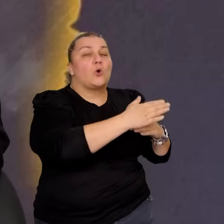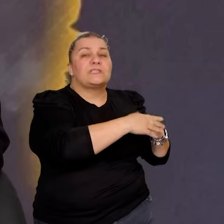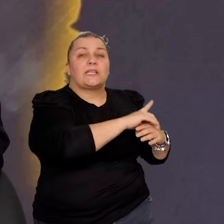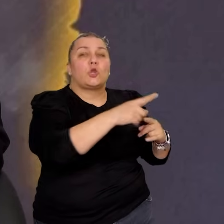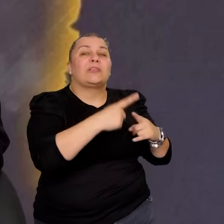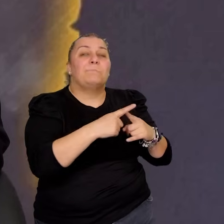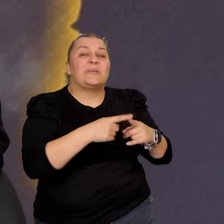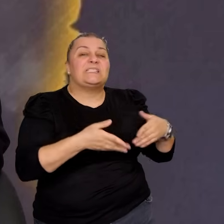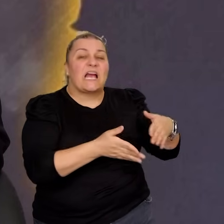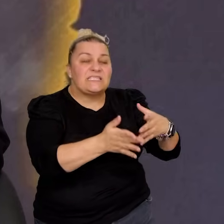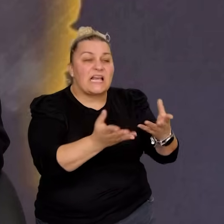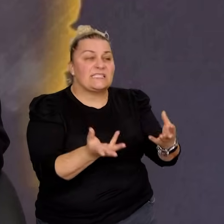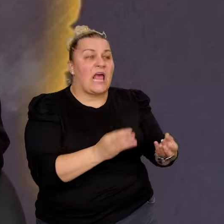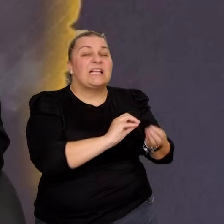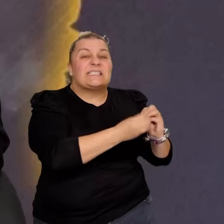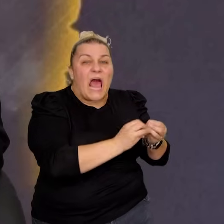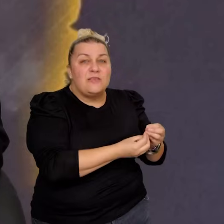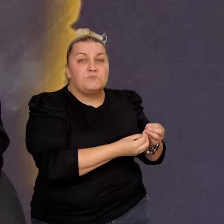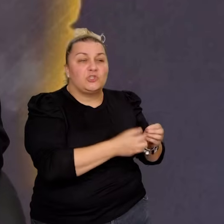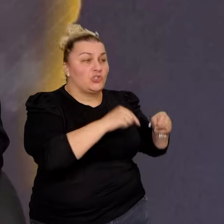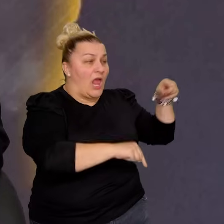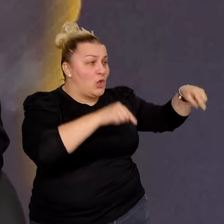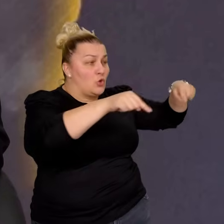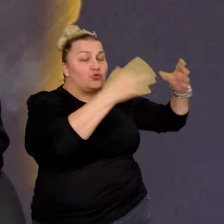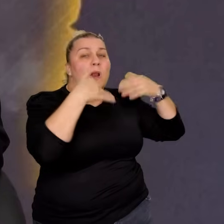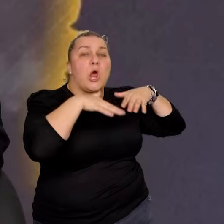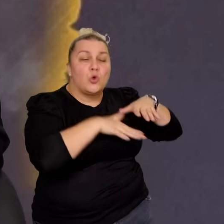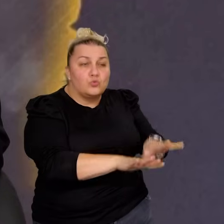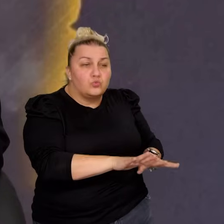cesti, Sajmište. Bili su to ljudi koji su